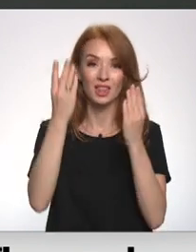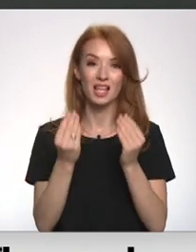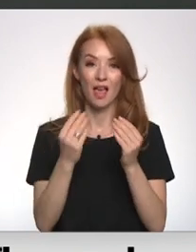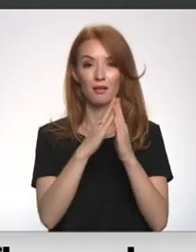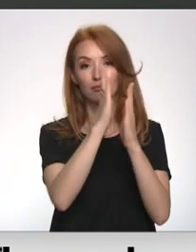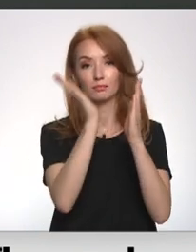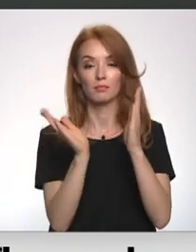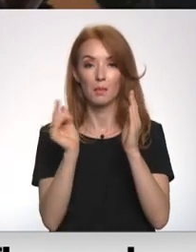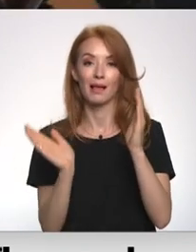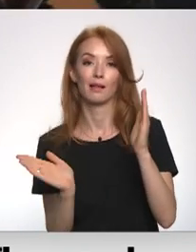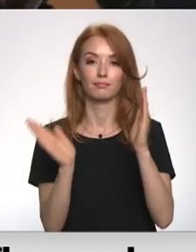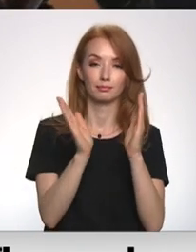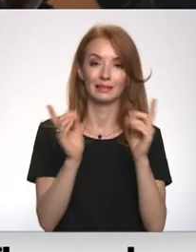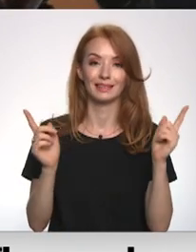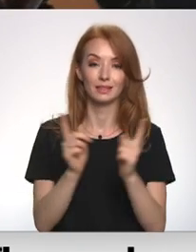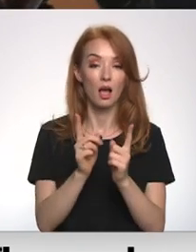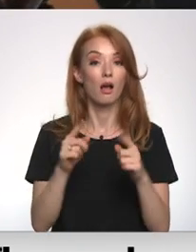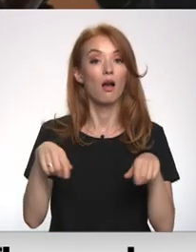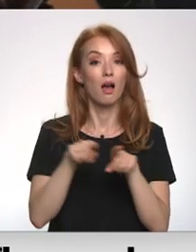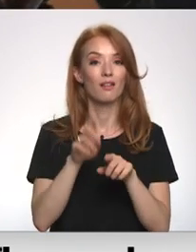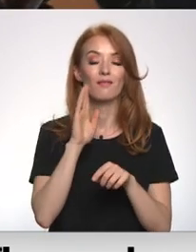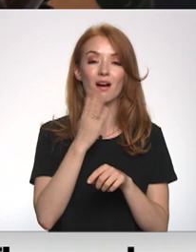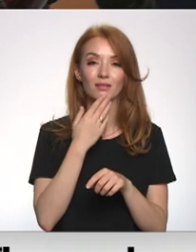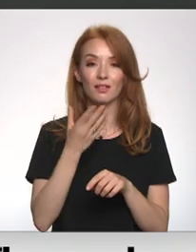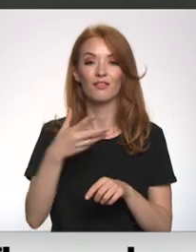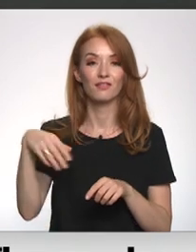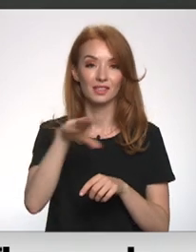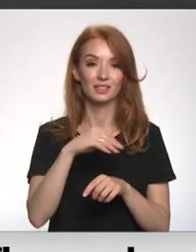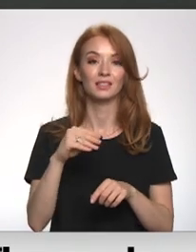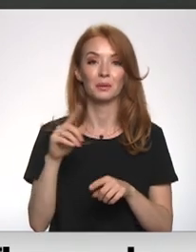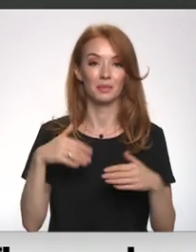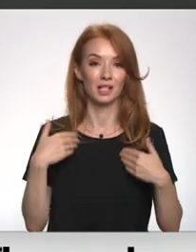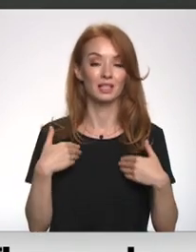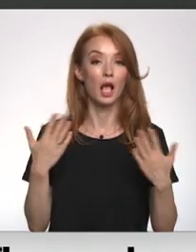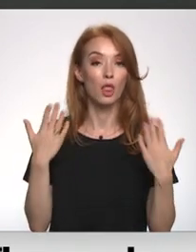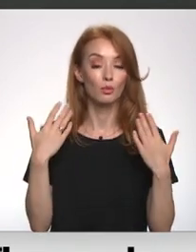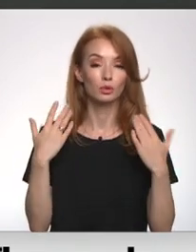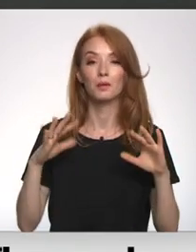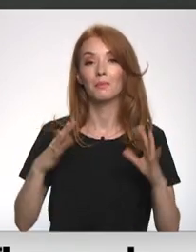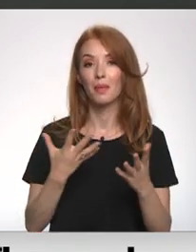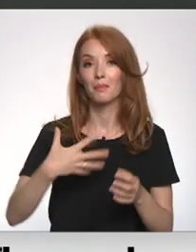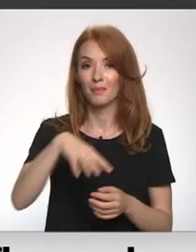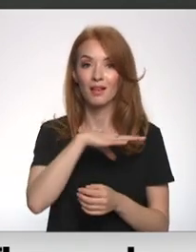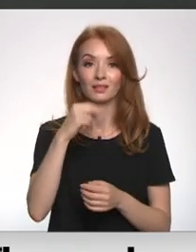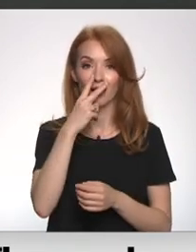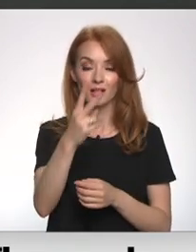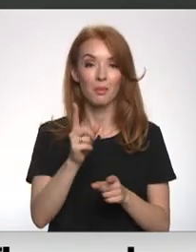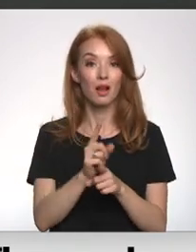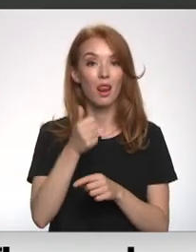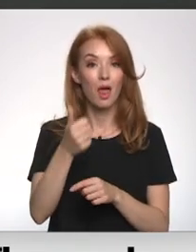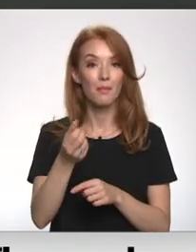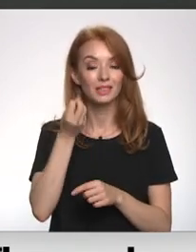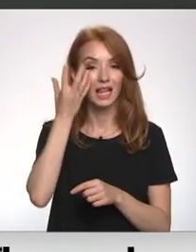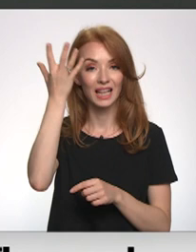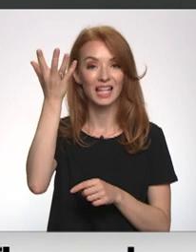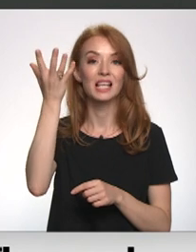mācību stundām dienā. Protams, ka vasara ir visiem patīkams laiks, kad atpūsties, bet mēs tiešām redzam, ka arī labas izglītības